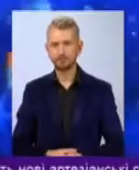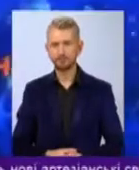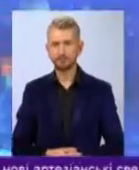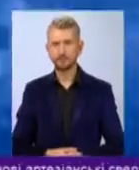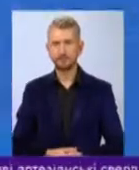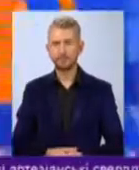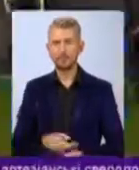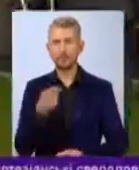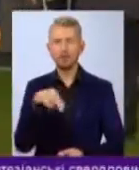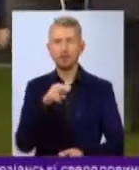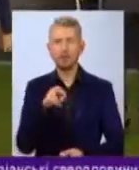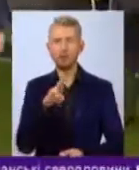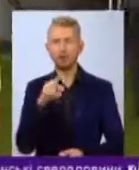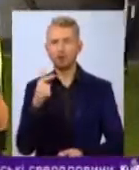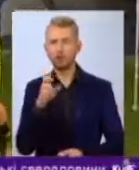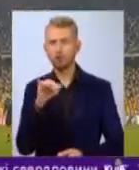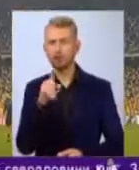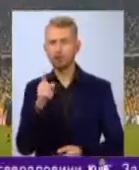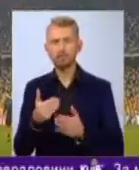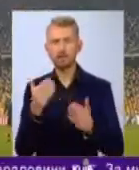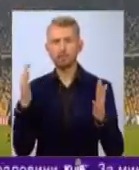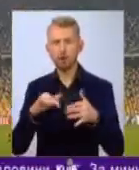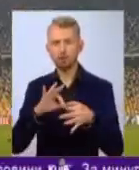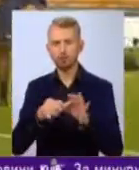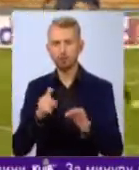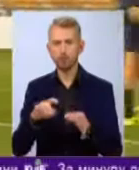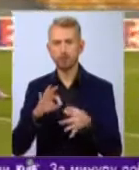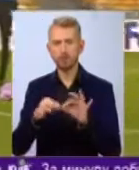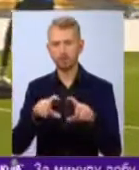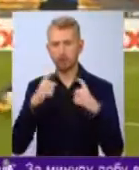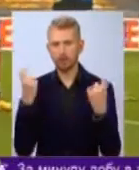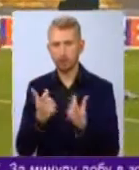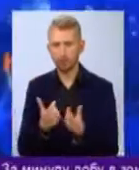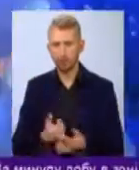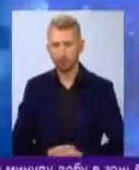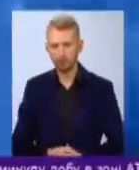Динамо Young Boys – передматчеві подробиці із Олімпійського стадіону.